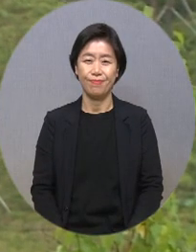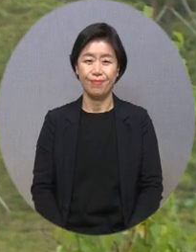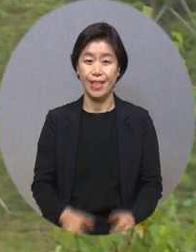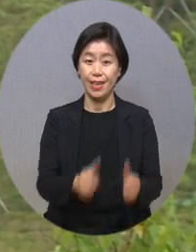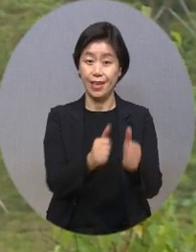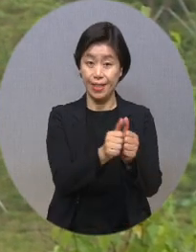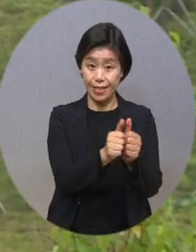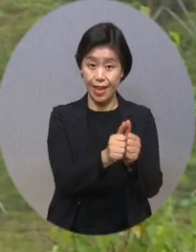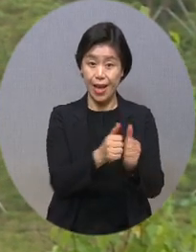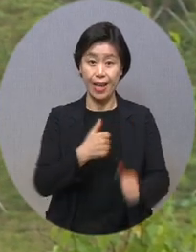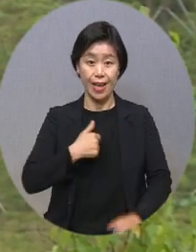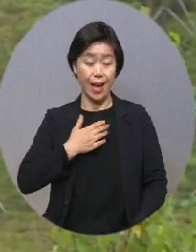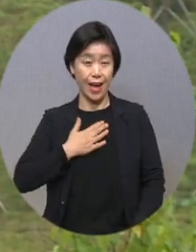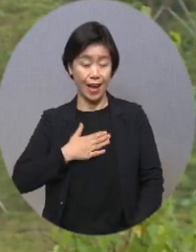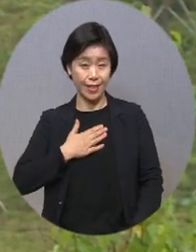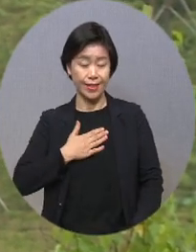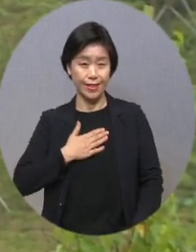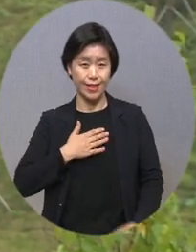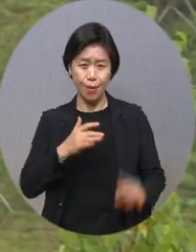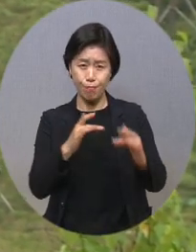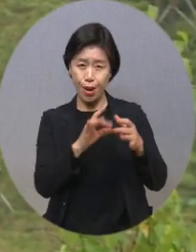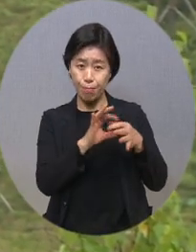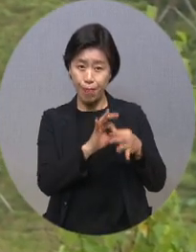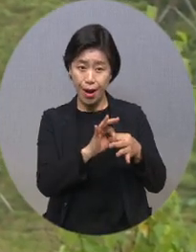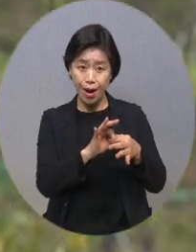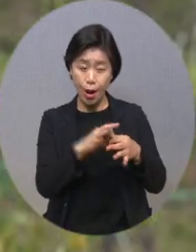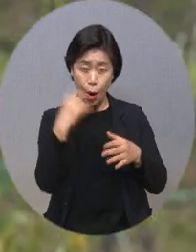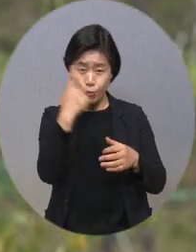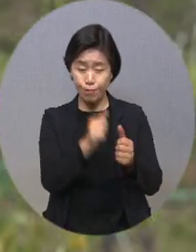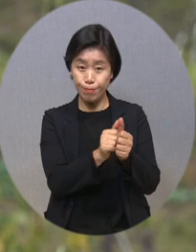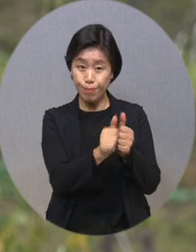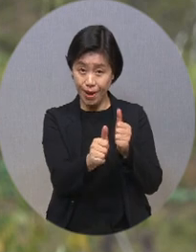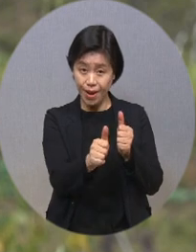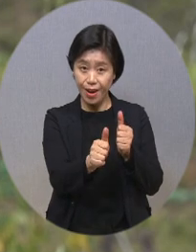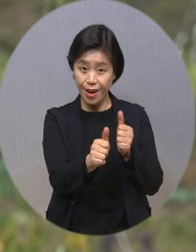남자 제가 아는 인플루언서 중에 비주얼 넘버 원